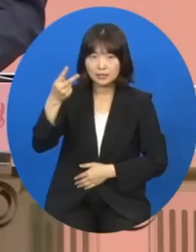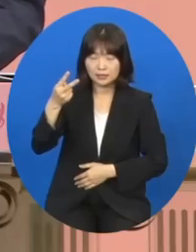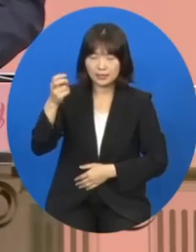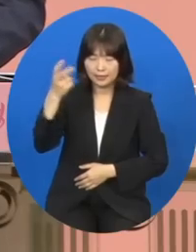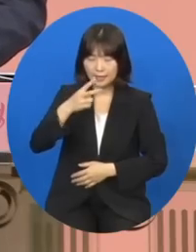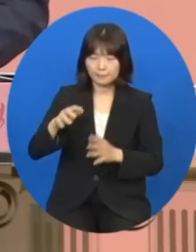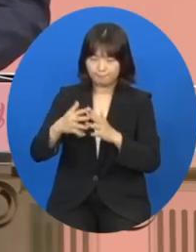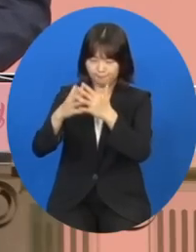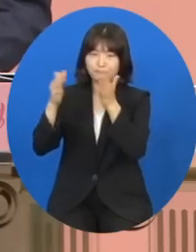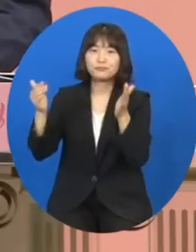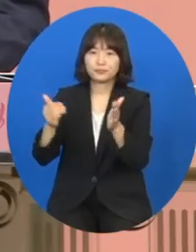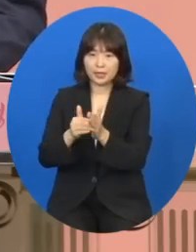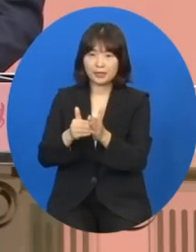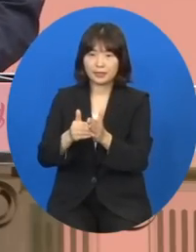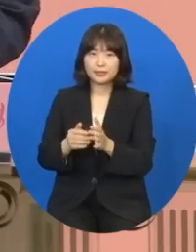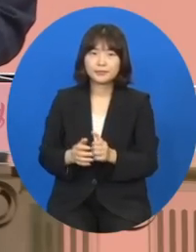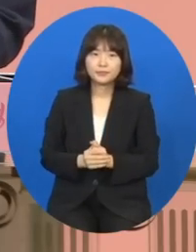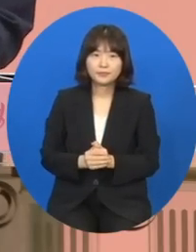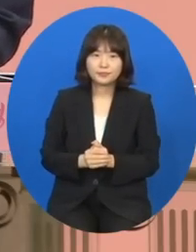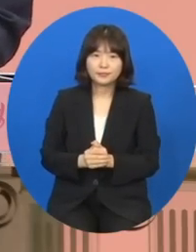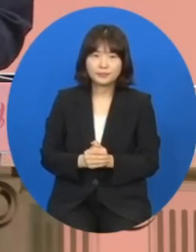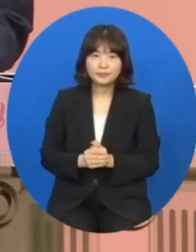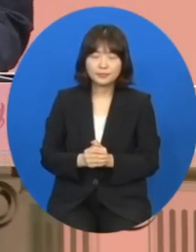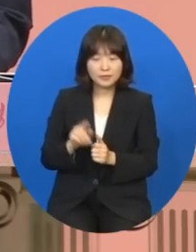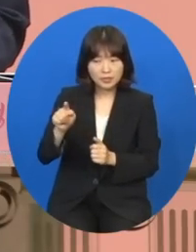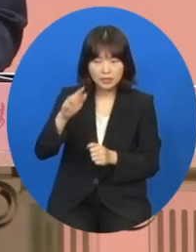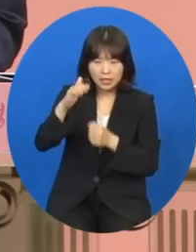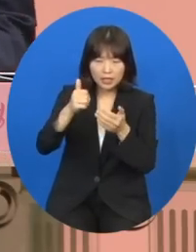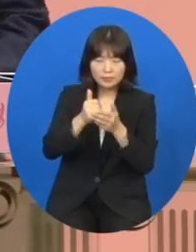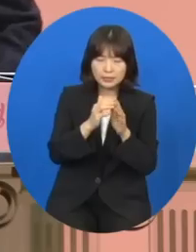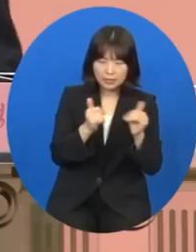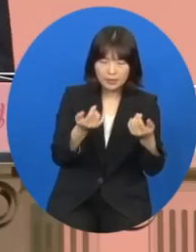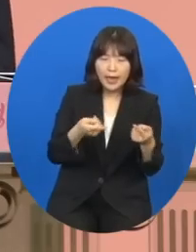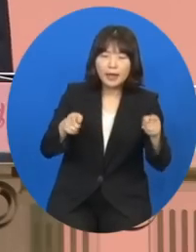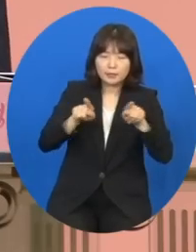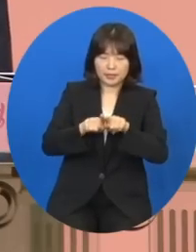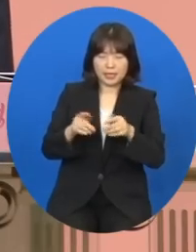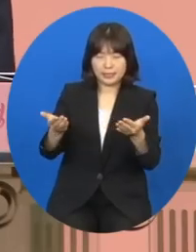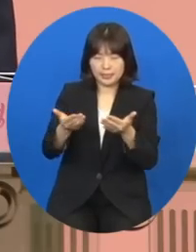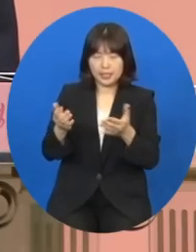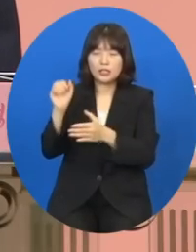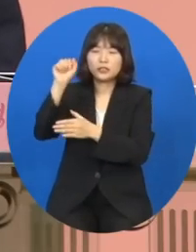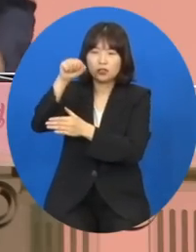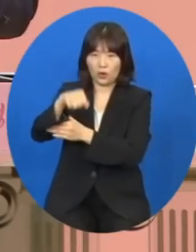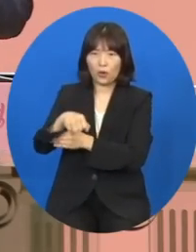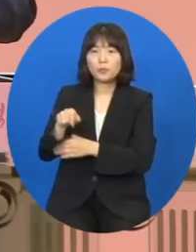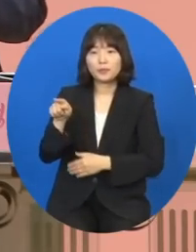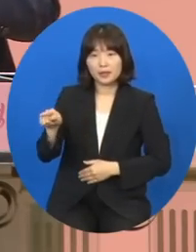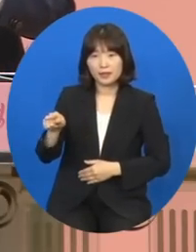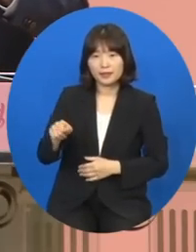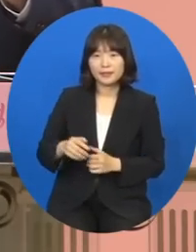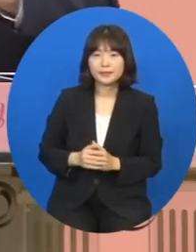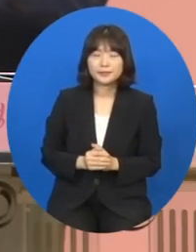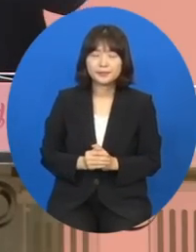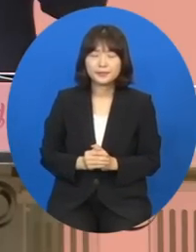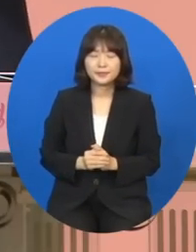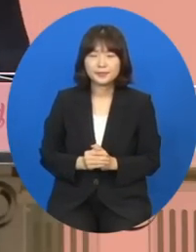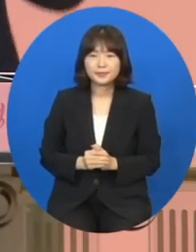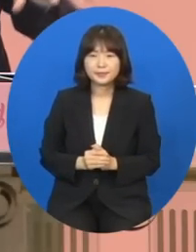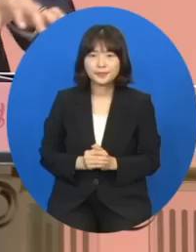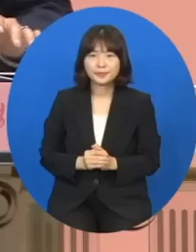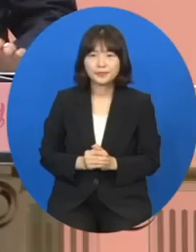후루룩 가 비버 워킹 주기 아돌 이것은 하나님의 사람들이 함께 일하는 열매 얻습니다 now